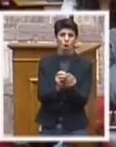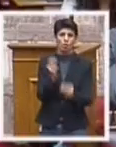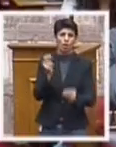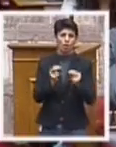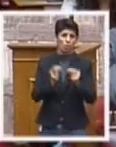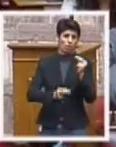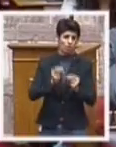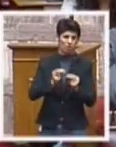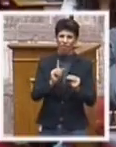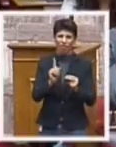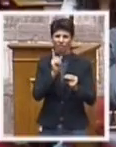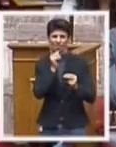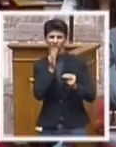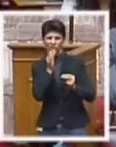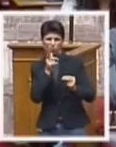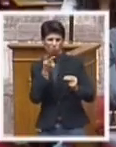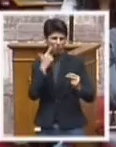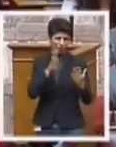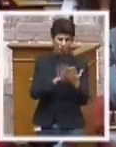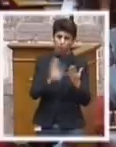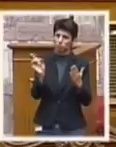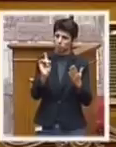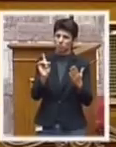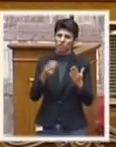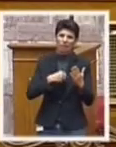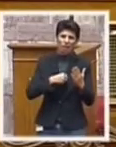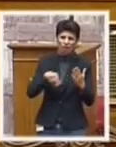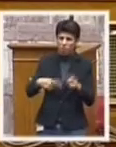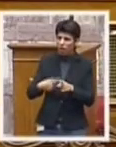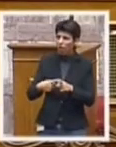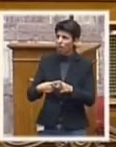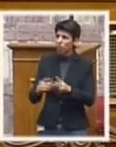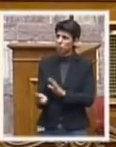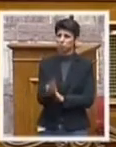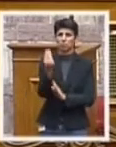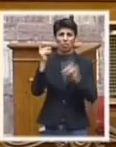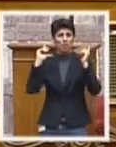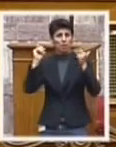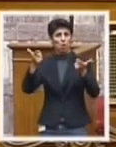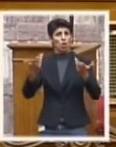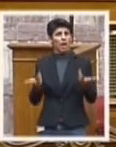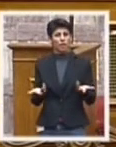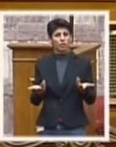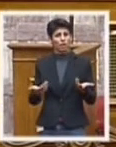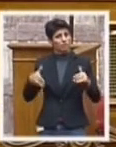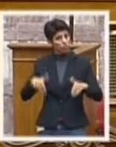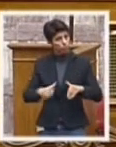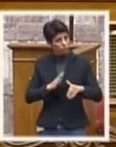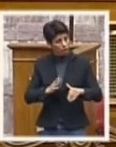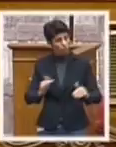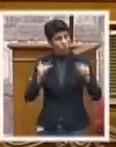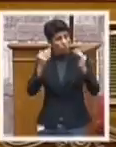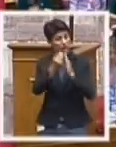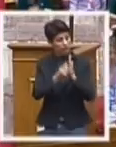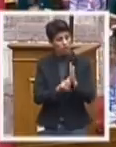και γρήγορη ανασχόληση, απλά. Είναι κρίμα στη χώρα στην οποία ανέτειλαν το δημοκρατικό πολίτευμα, ο σεβασμός στον άνθρωπο, υψηλές αξίες και